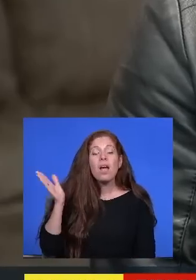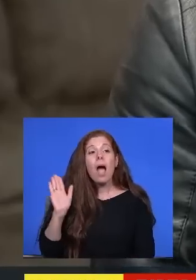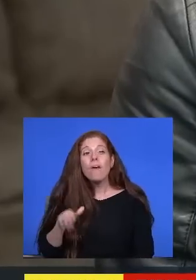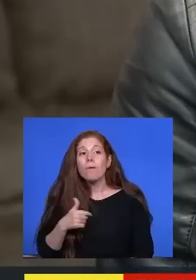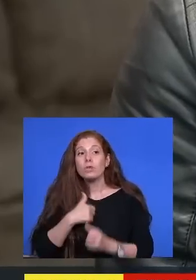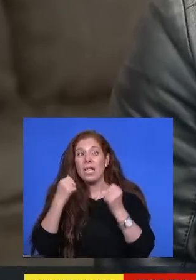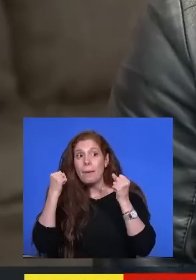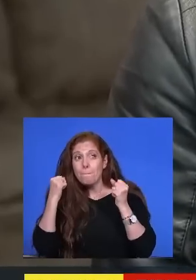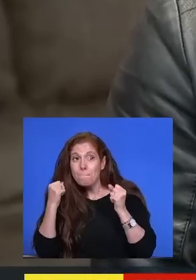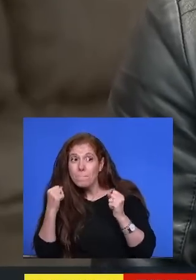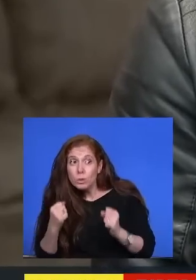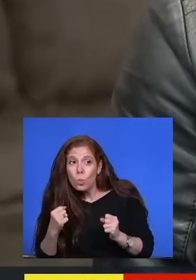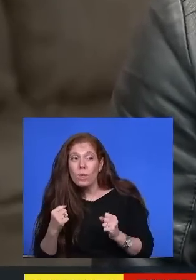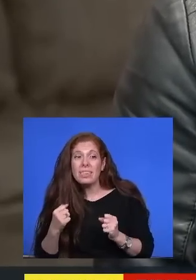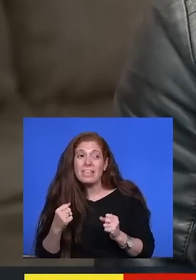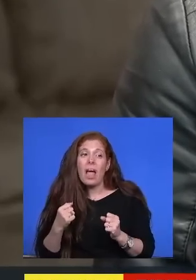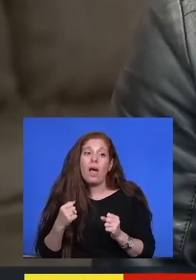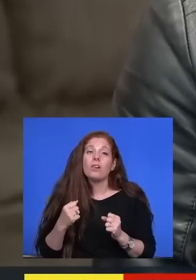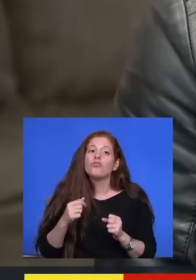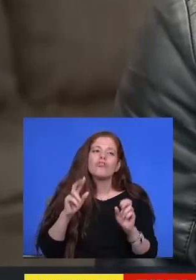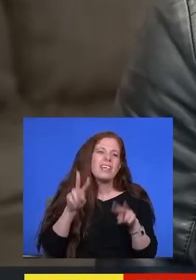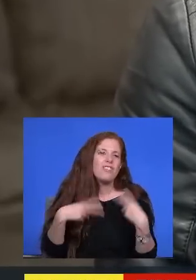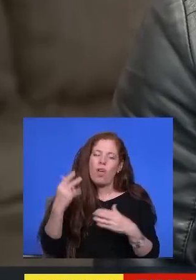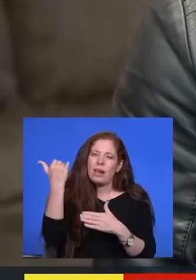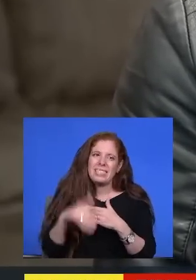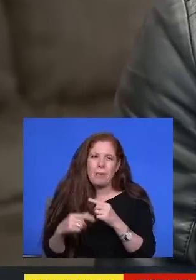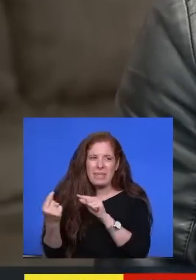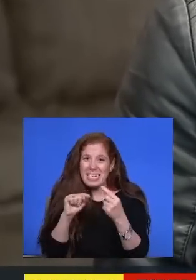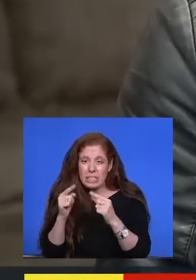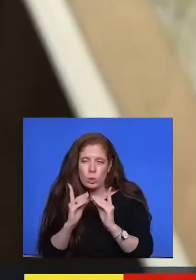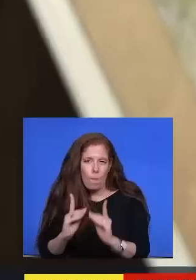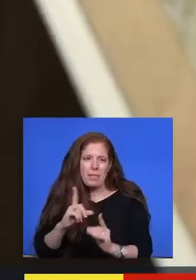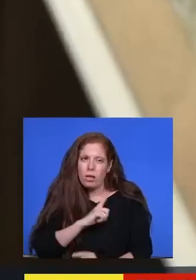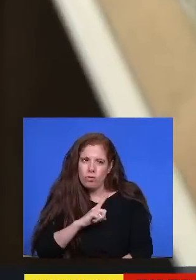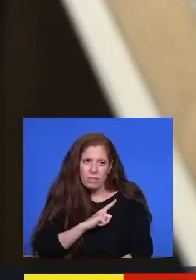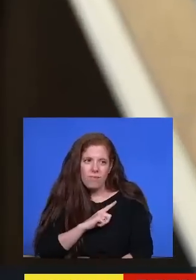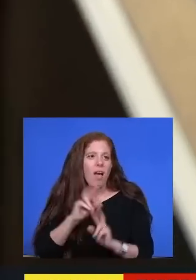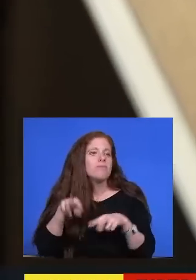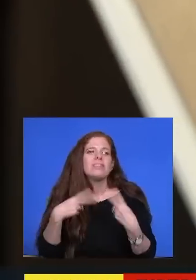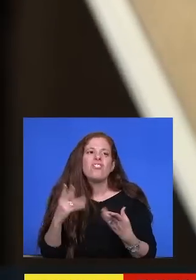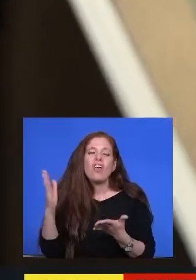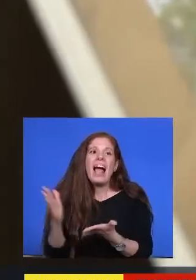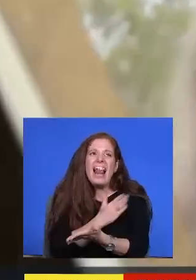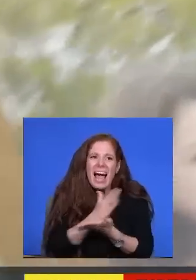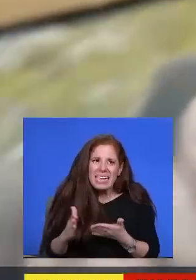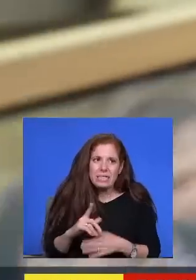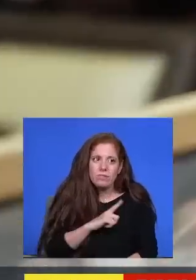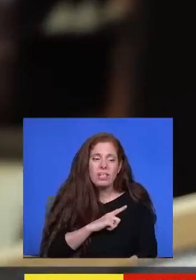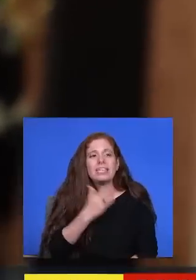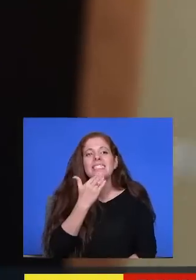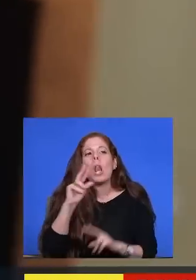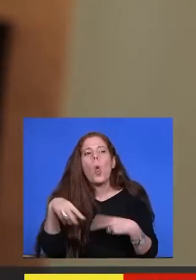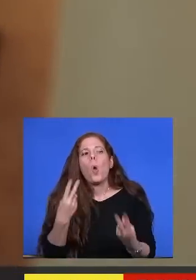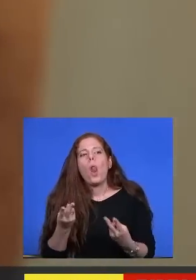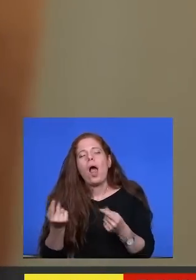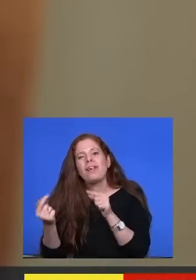رغم قناعاتي انه هذا الصراع مش ممكن ينتهي عسكريا يعني مش ممكن ينحسم عسكريا يعني لا اسرائيل تستطيع